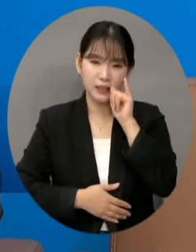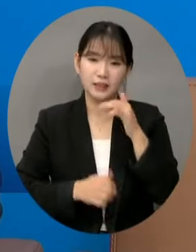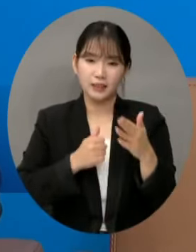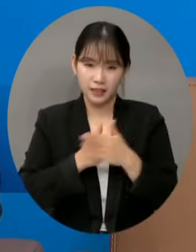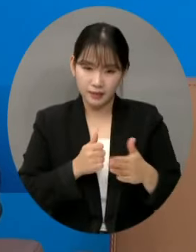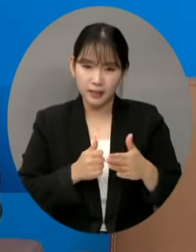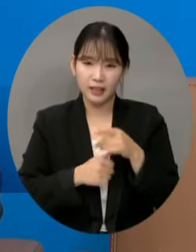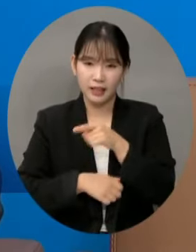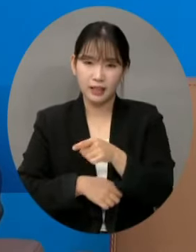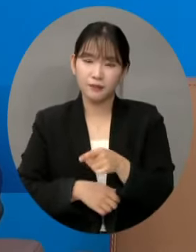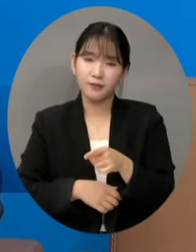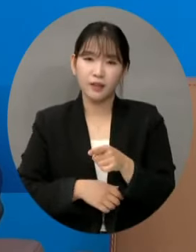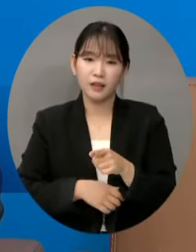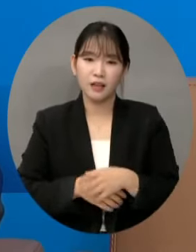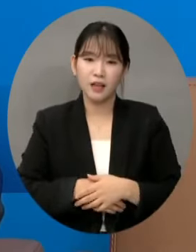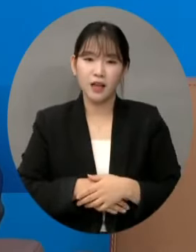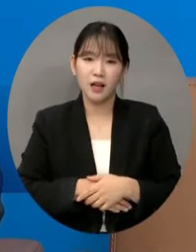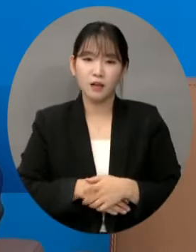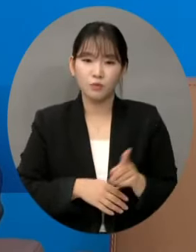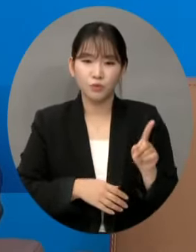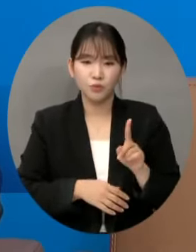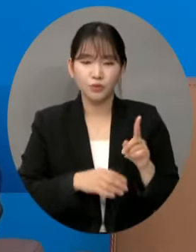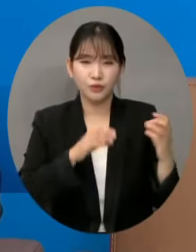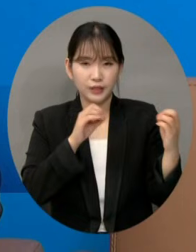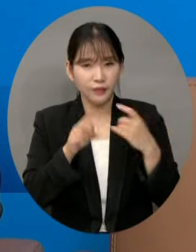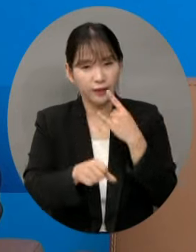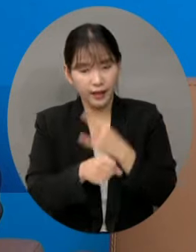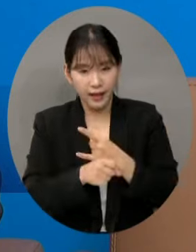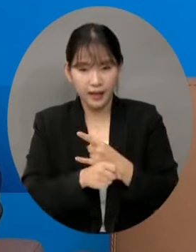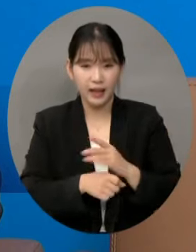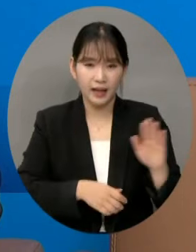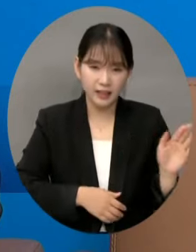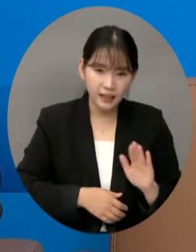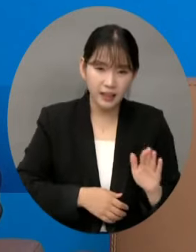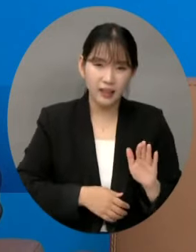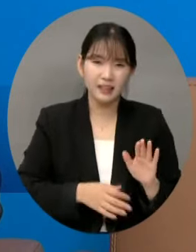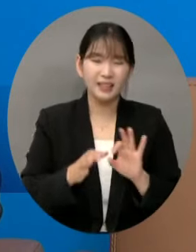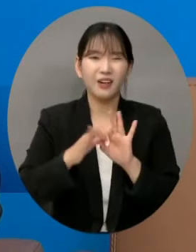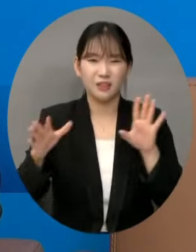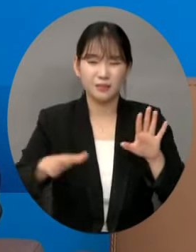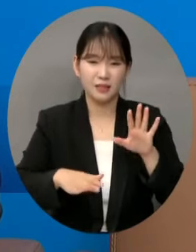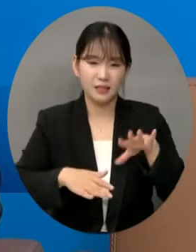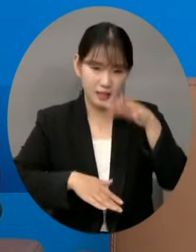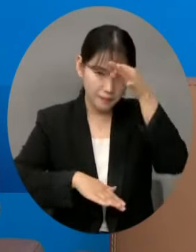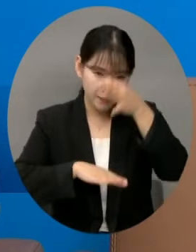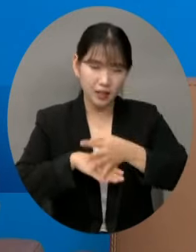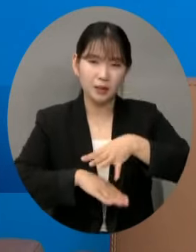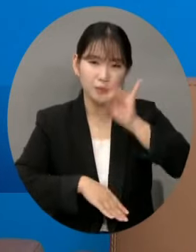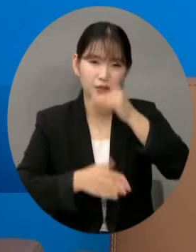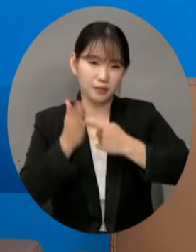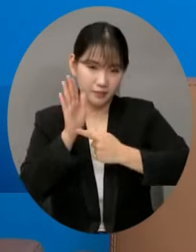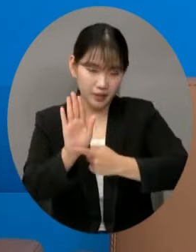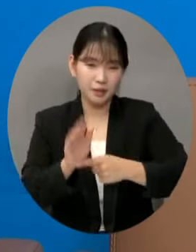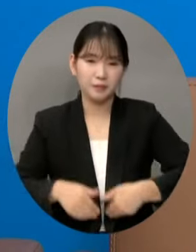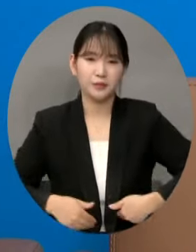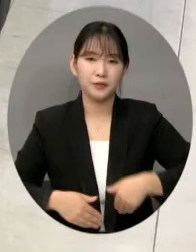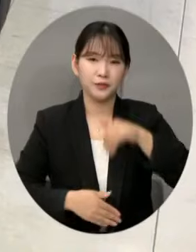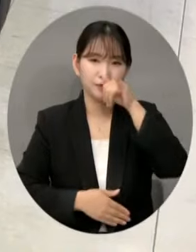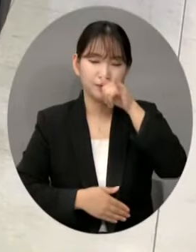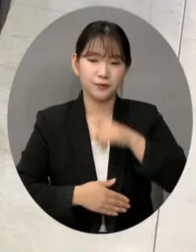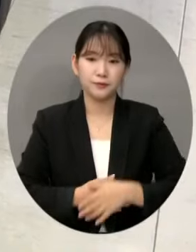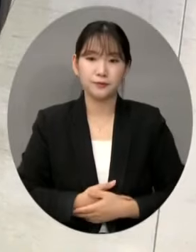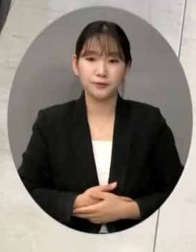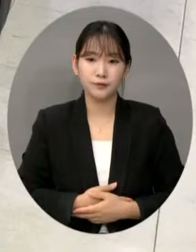그래서 그런 부분은 어떤 대화를 하느냐 안 하느냐를 따져서 사과를 할 필요가 있다.